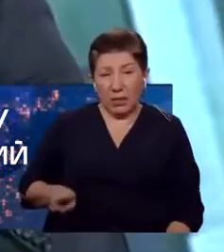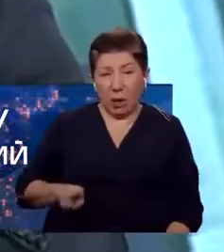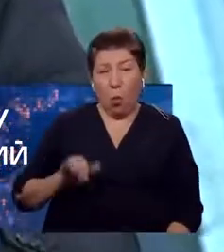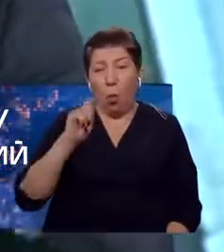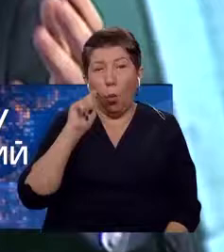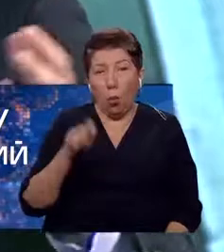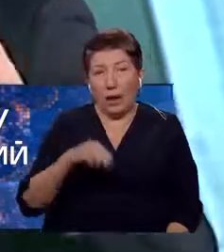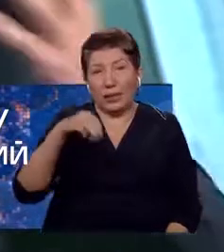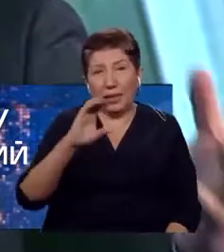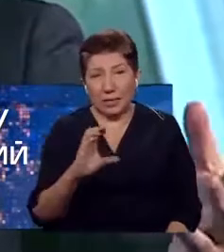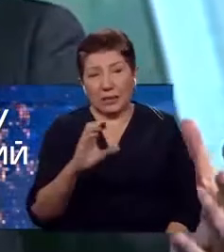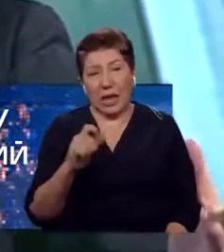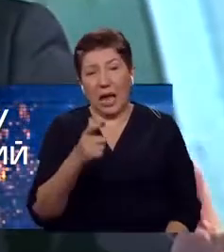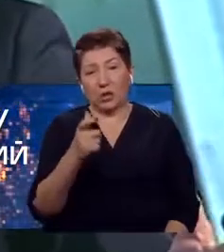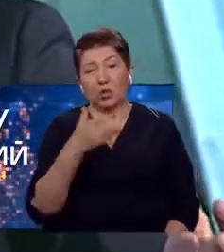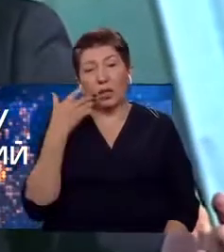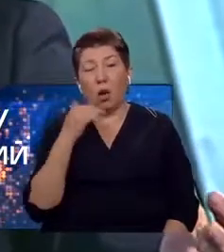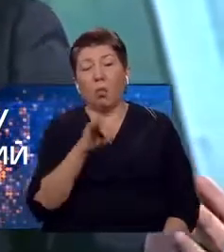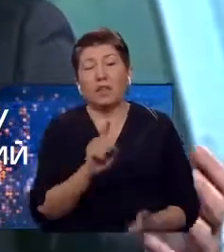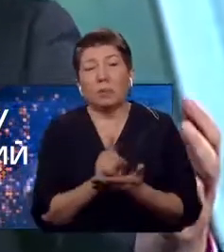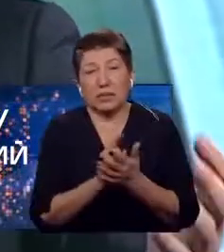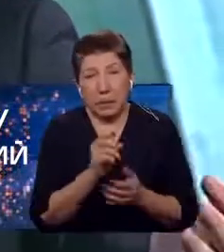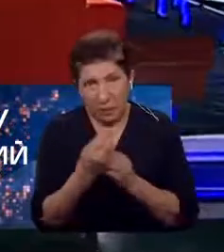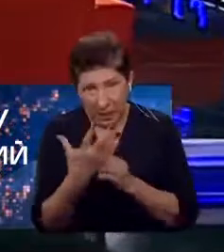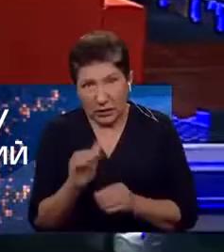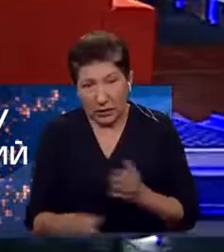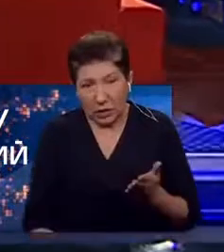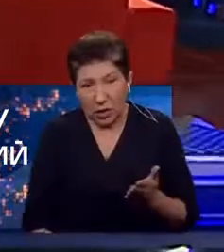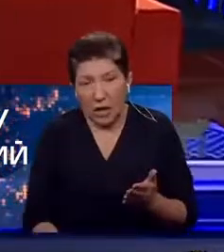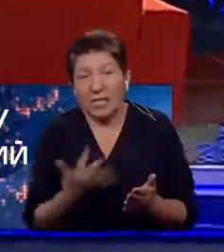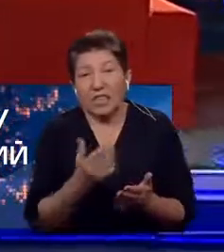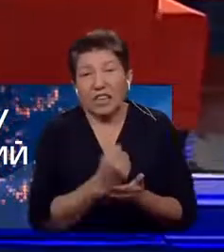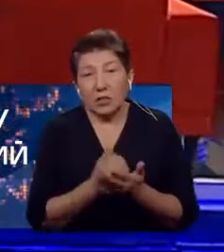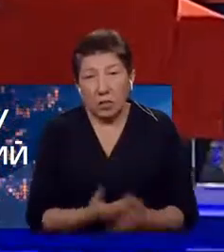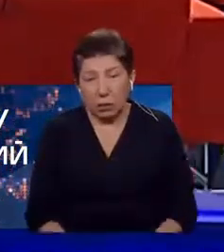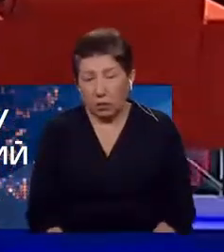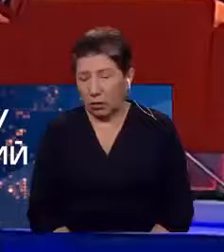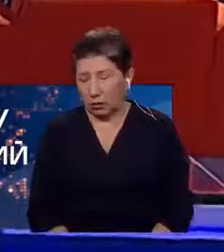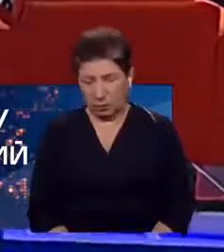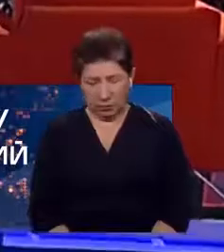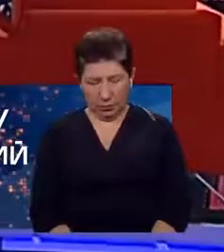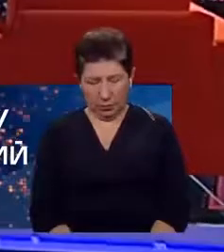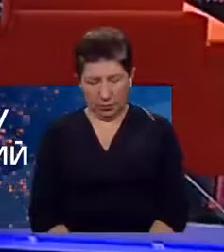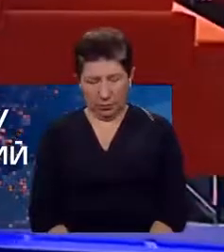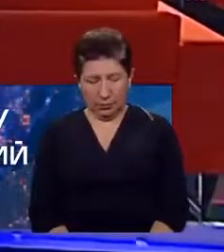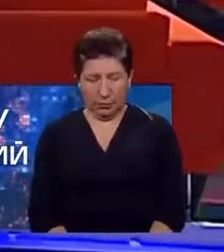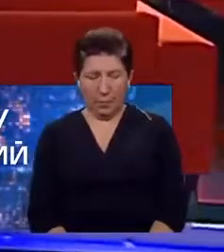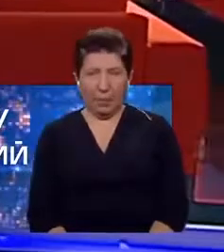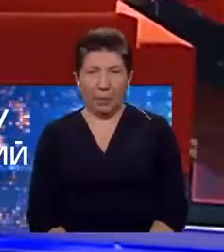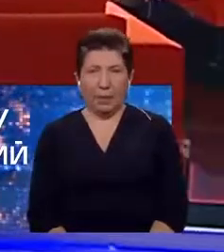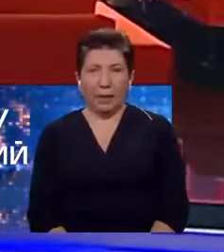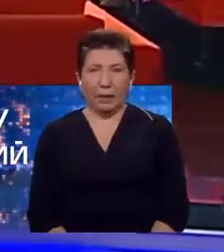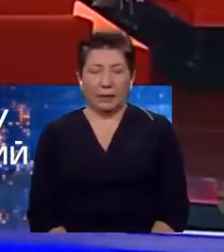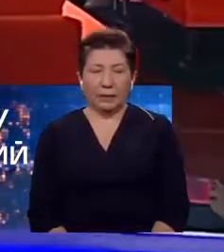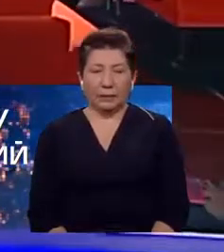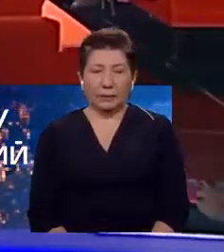«Укртрансгазу», звичайно, легко живеться. У вас яка пенсія? 1015? Скільки ви заробили за життя? На а я за пенсіонерів основі, і за простих людей.